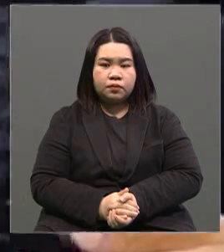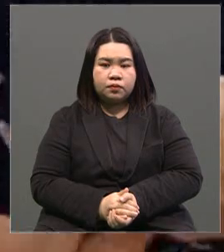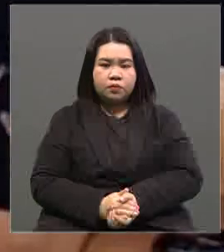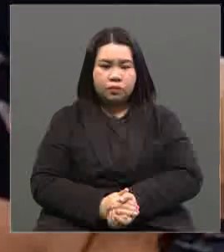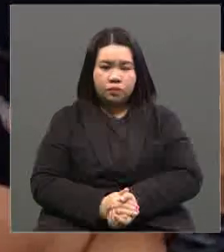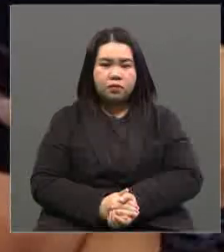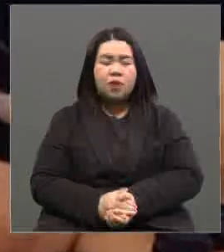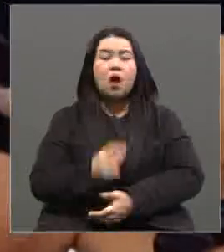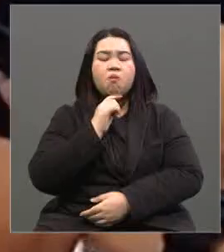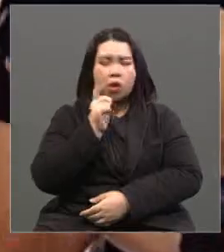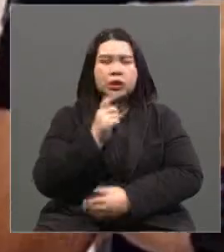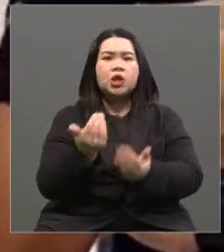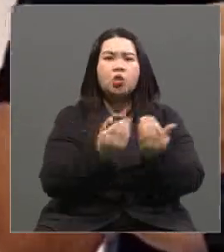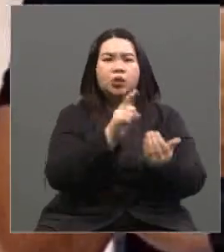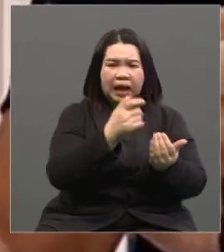คะ